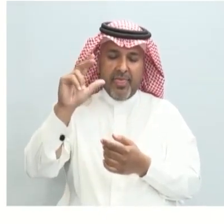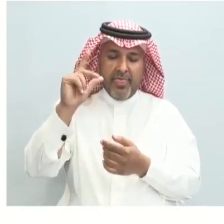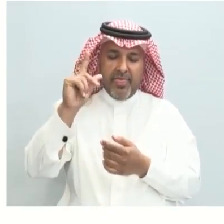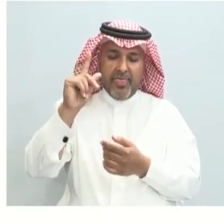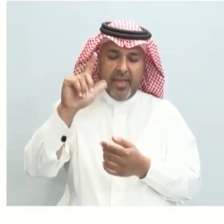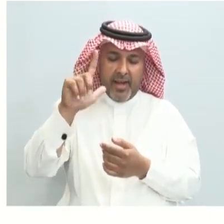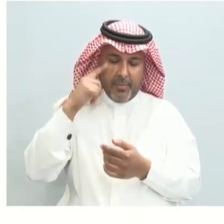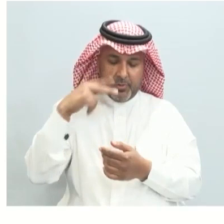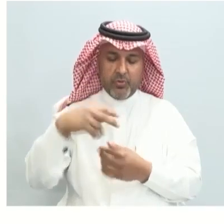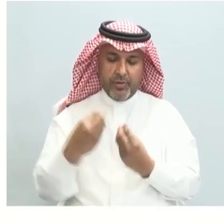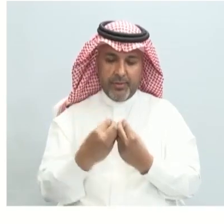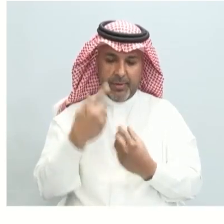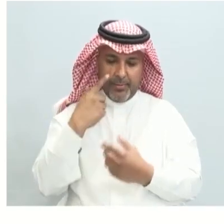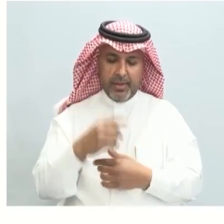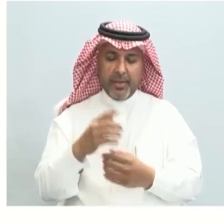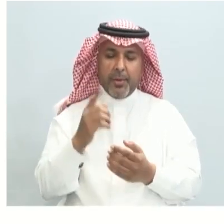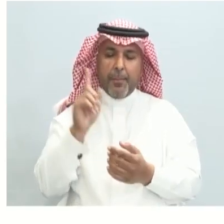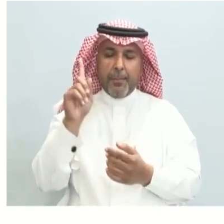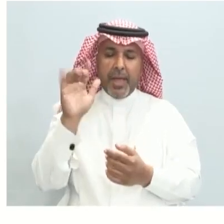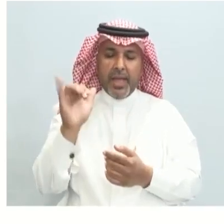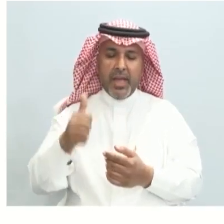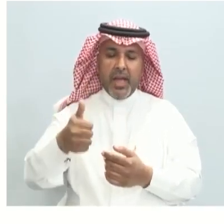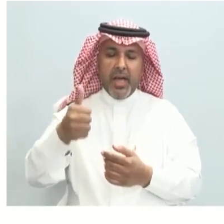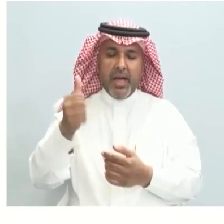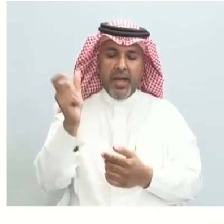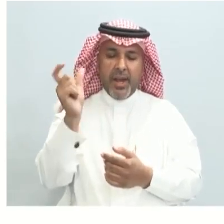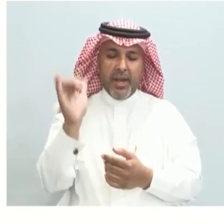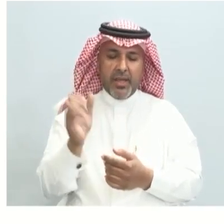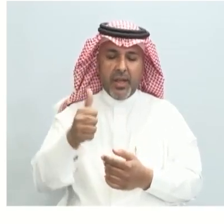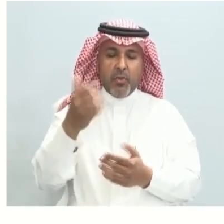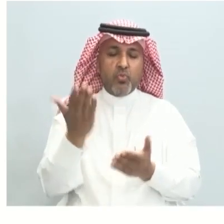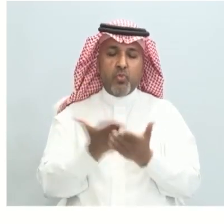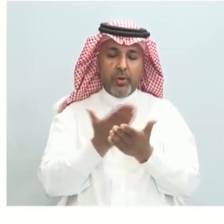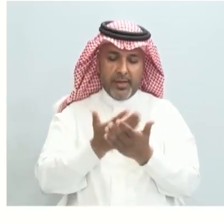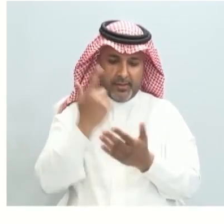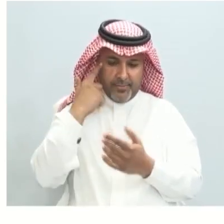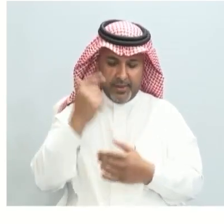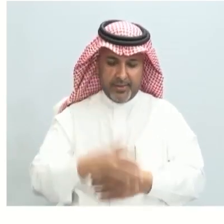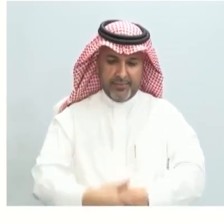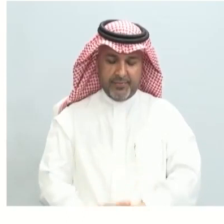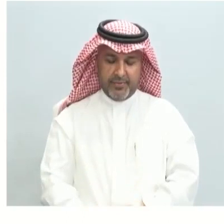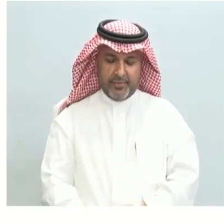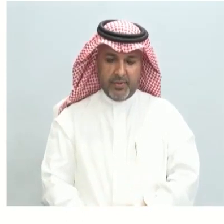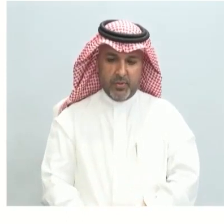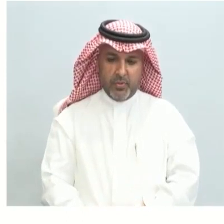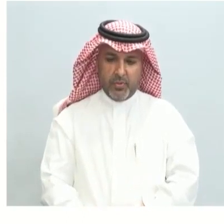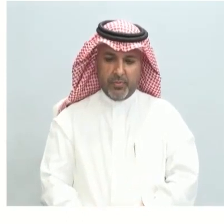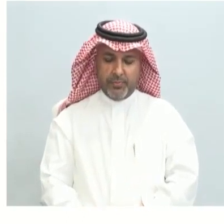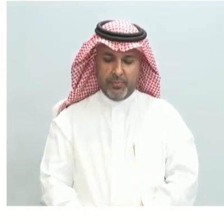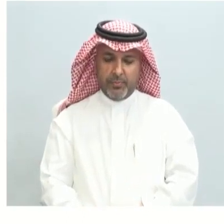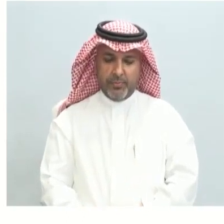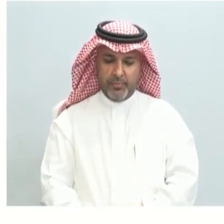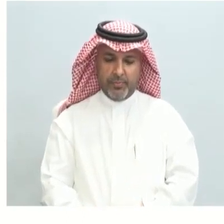أيضاً. فنتذكر على الأقل الأشياء الأساسية اللي تكلمنا عنها في الدرس السابق. تكلمنا إنه